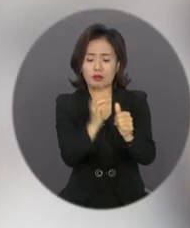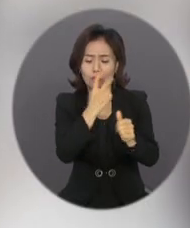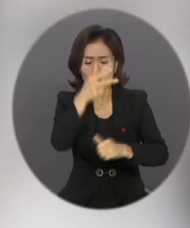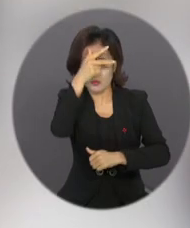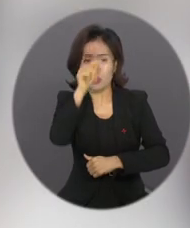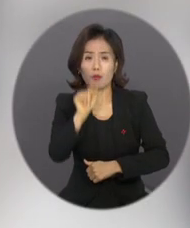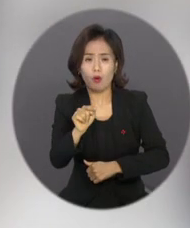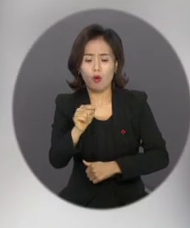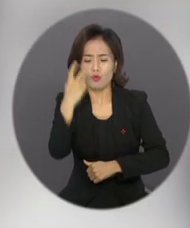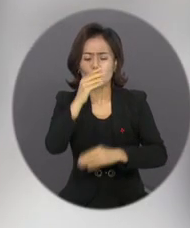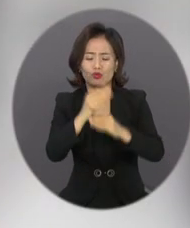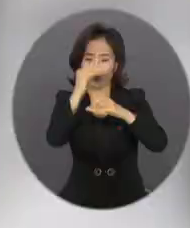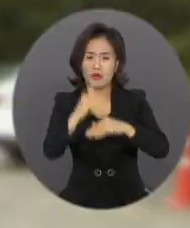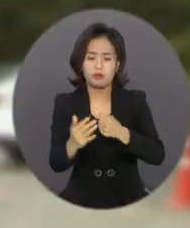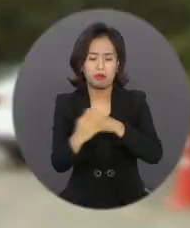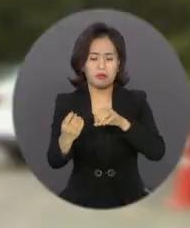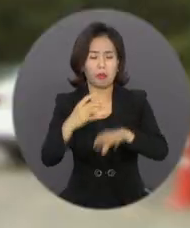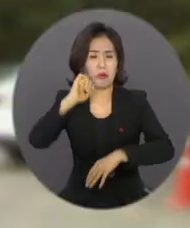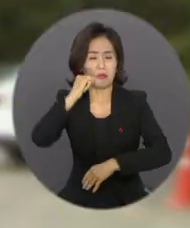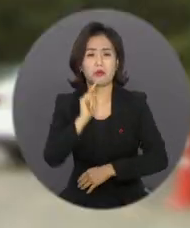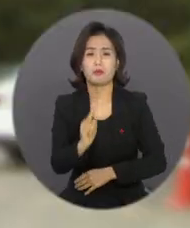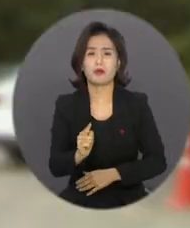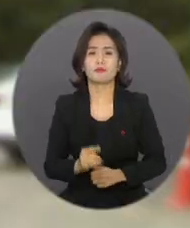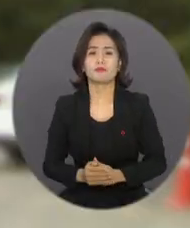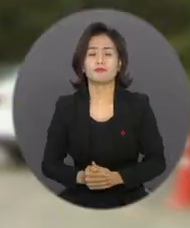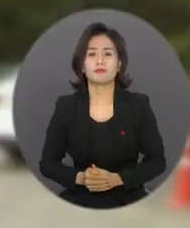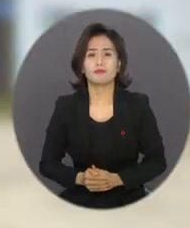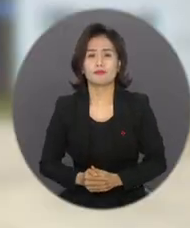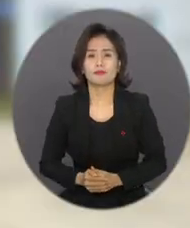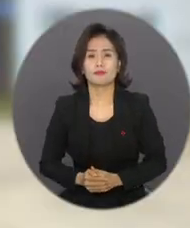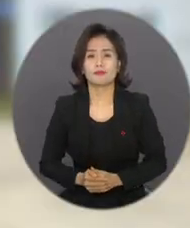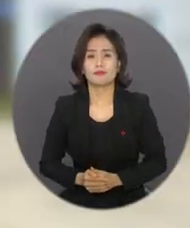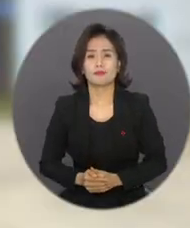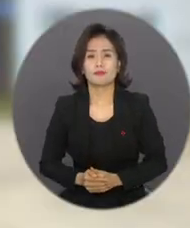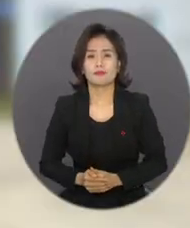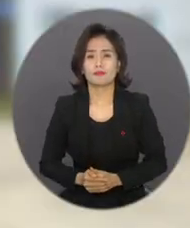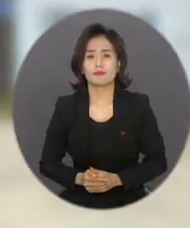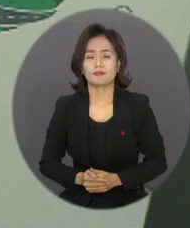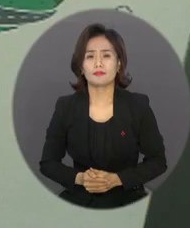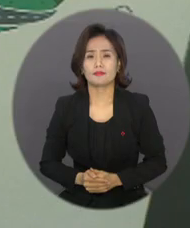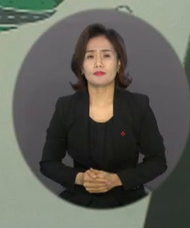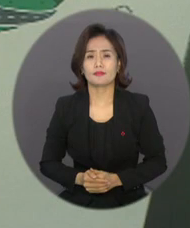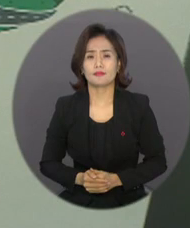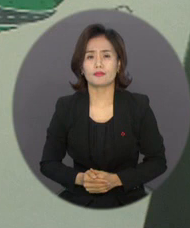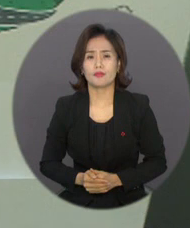검찰은 수사 중인 사안이어서 답변할 수 없다고 밝혔습니다 MBC 뉴스 우종훈입니다